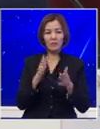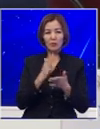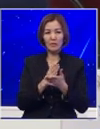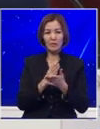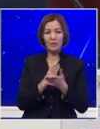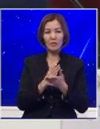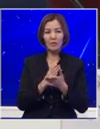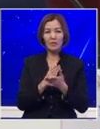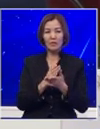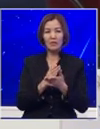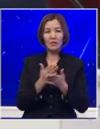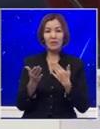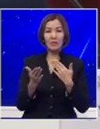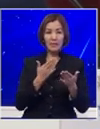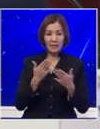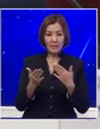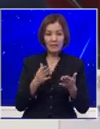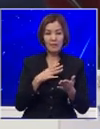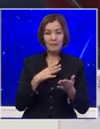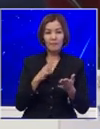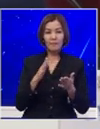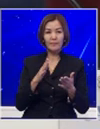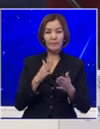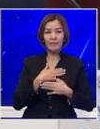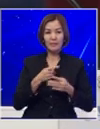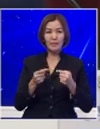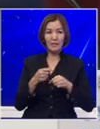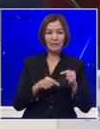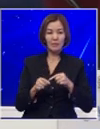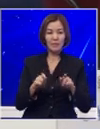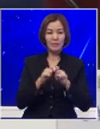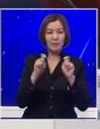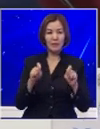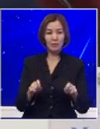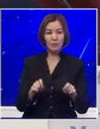жерде қазір біздің кәсіпкерлікті дамыту